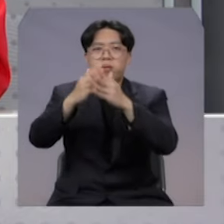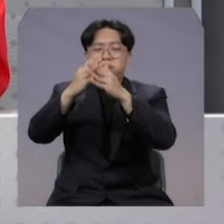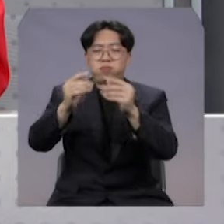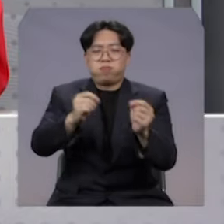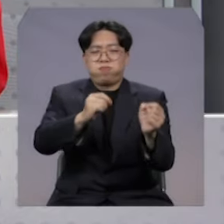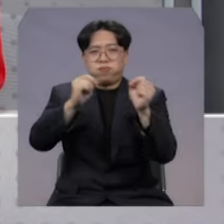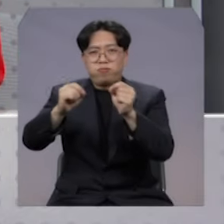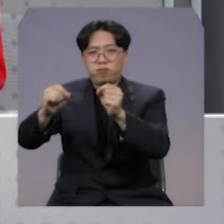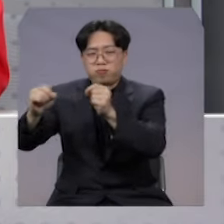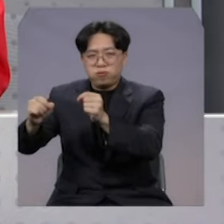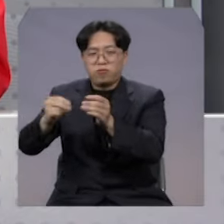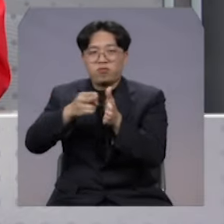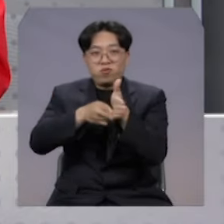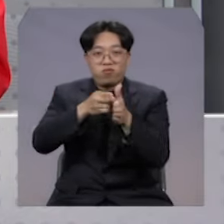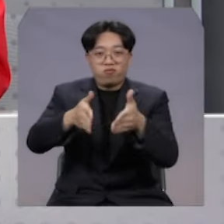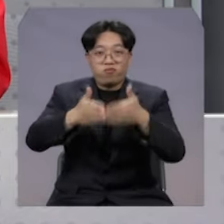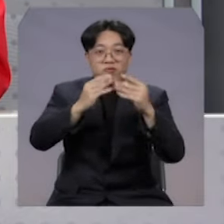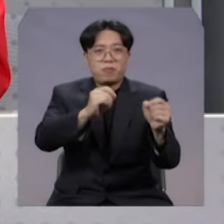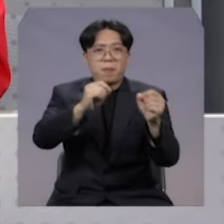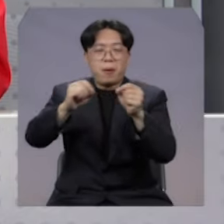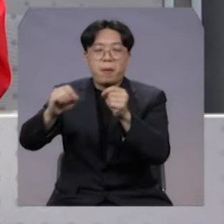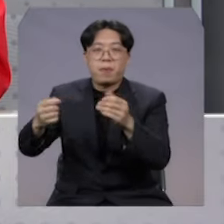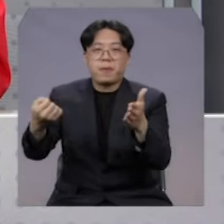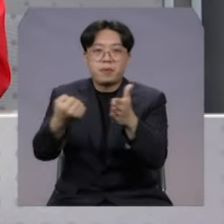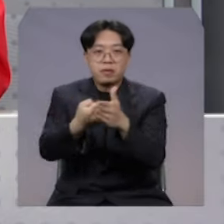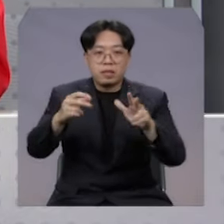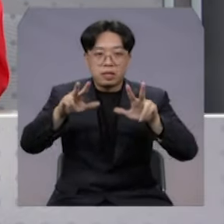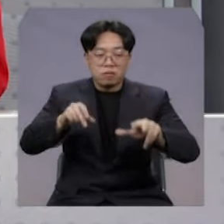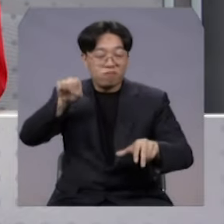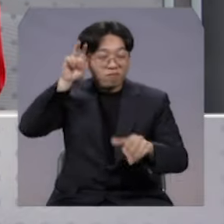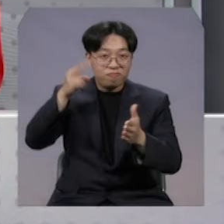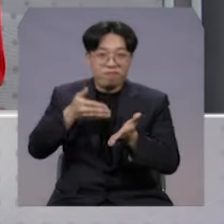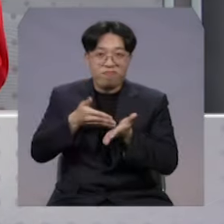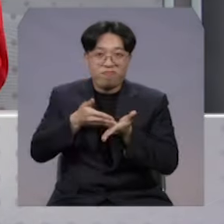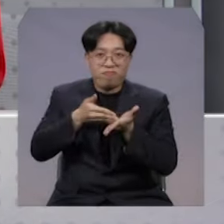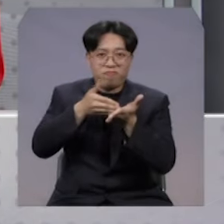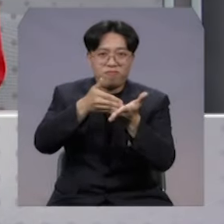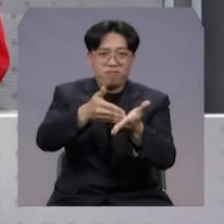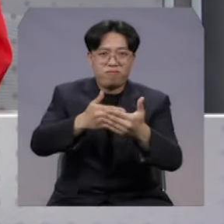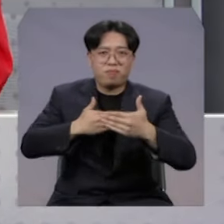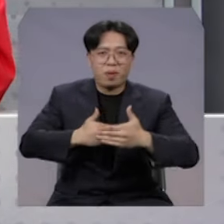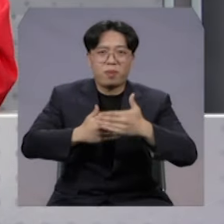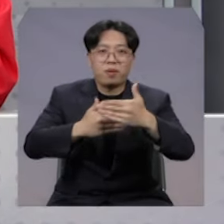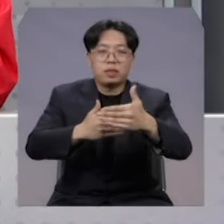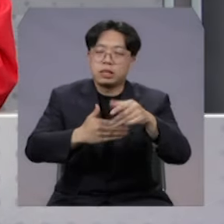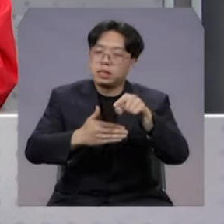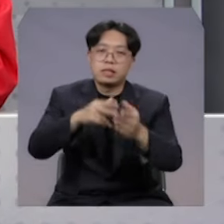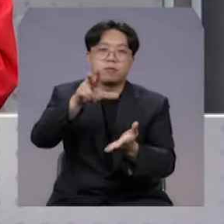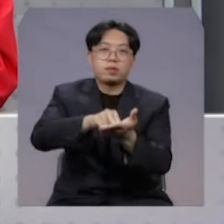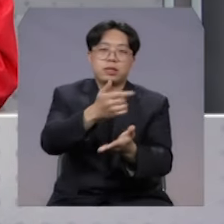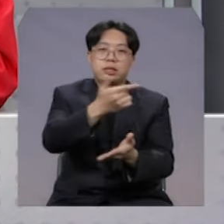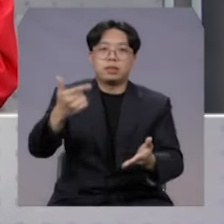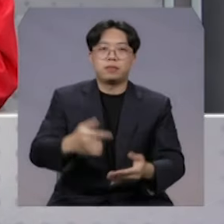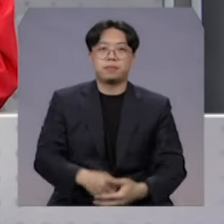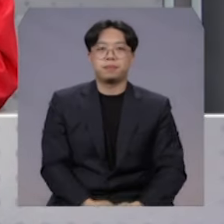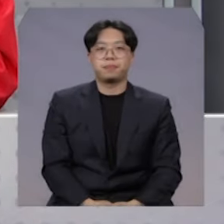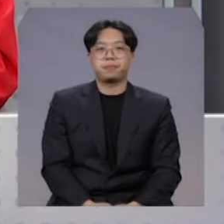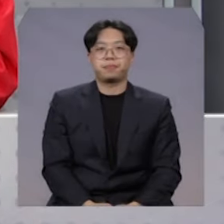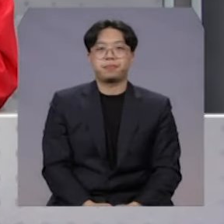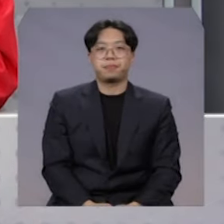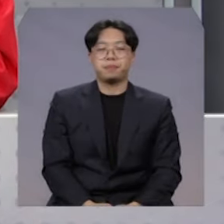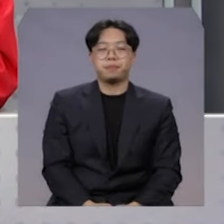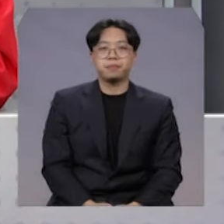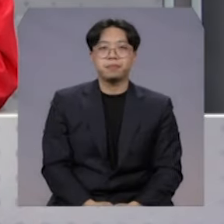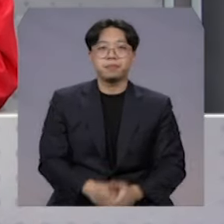지연될 수 있기 때문에 지금 같은 상황에서 섣불리 추진하는 것에 대해서는 그렇지 않습니다. 맞지 실제로 않다고 생각을 합니다. 금강선을 추진하는 것도